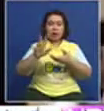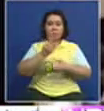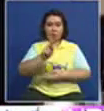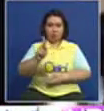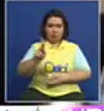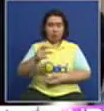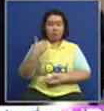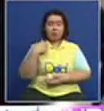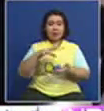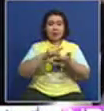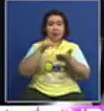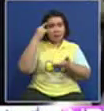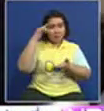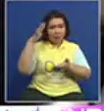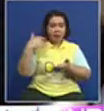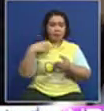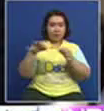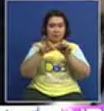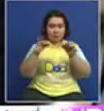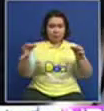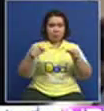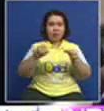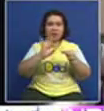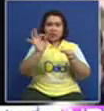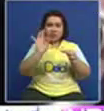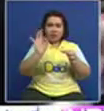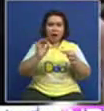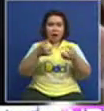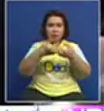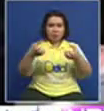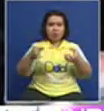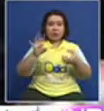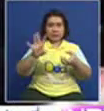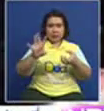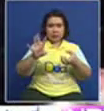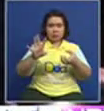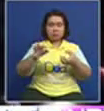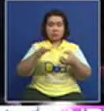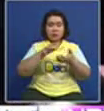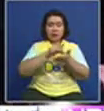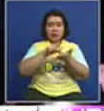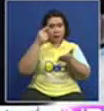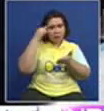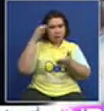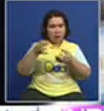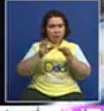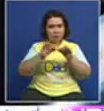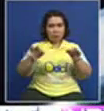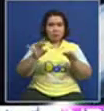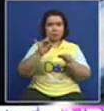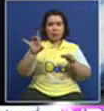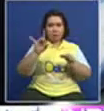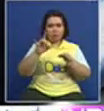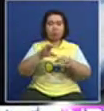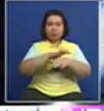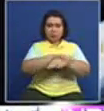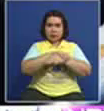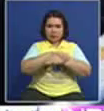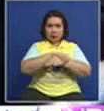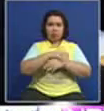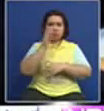ากนี้ยังพบยาบ้าบรรจุในซองพลาสติกสีฟ้า4ถุงรวมของกลางยาบ้า800เม็ดจึงควบคุมตัวนาย